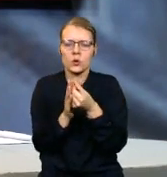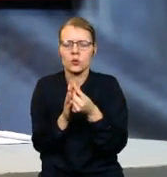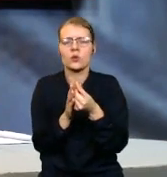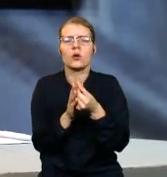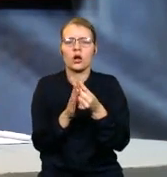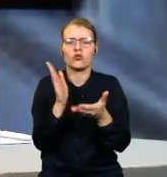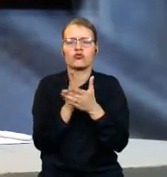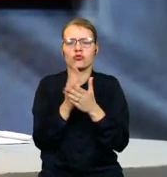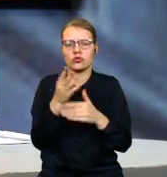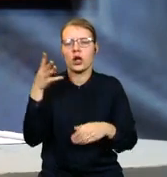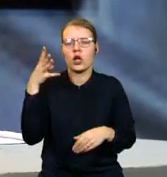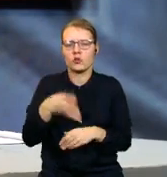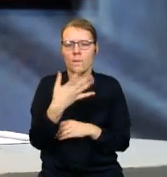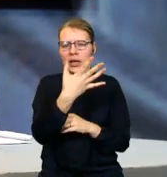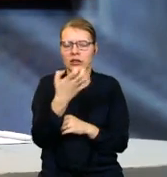rinkimuose, kuris siekia